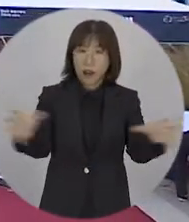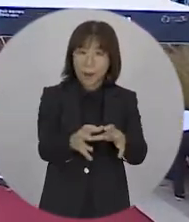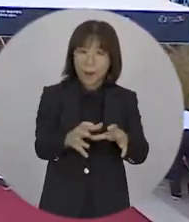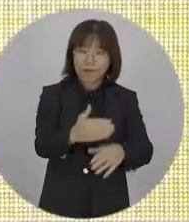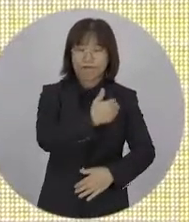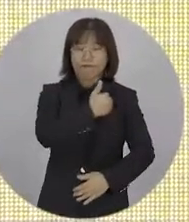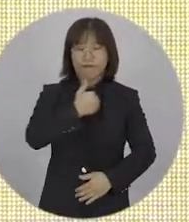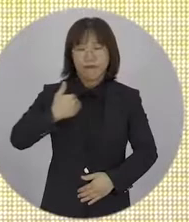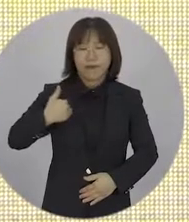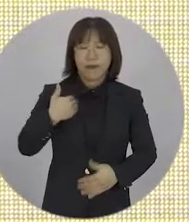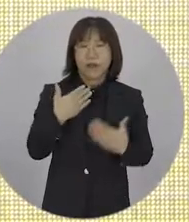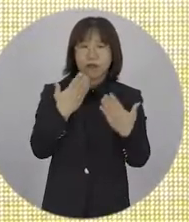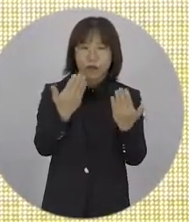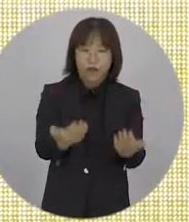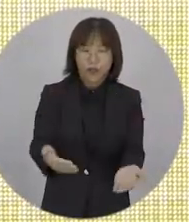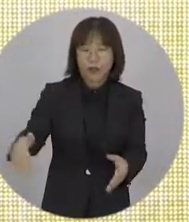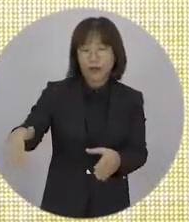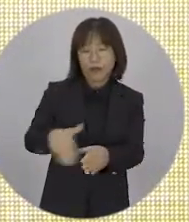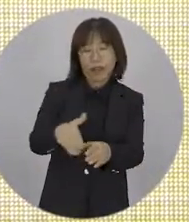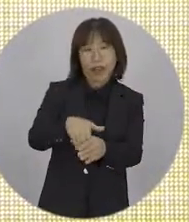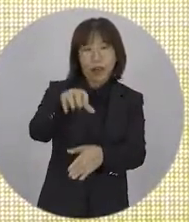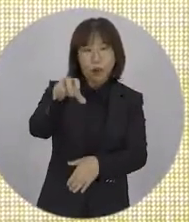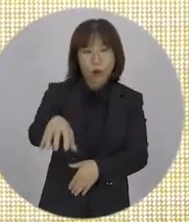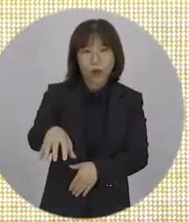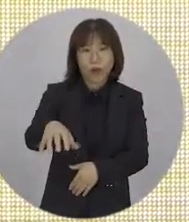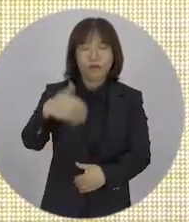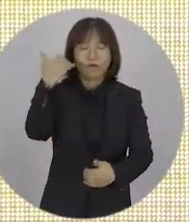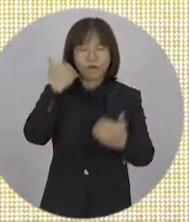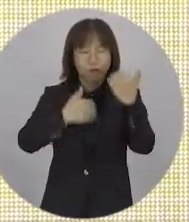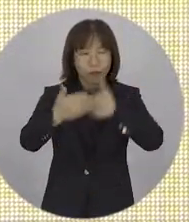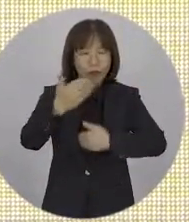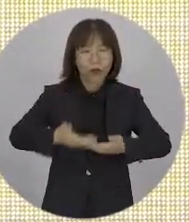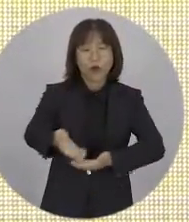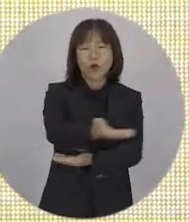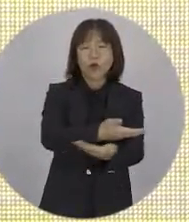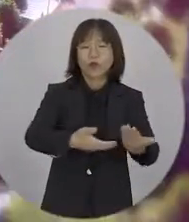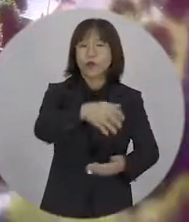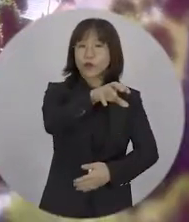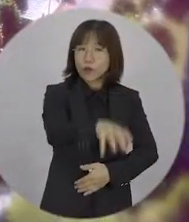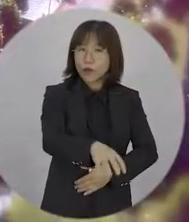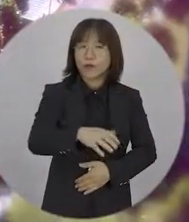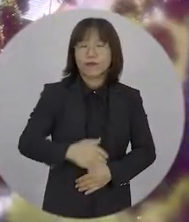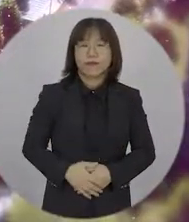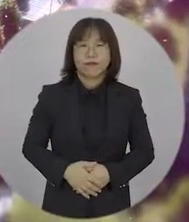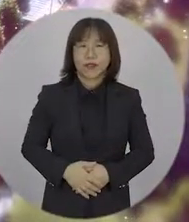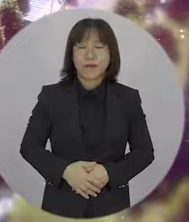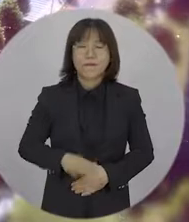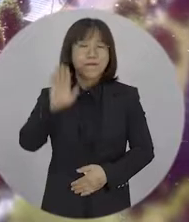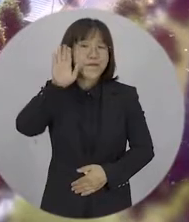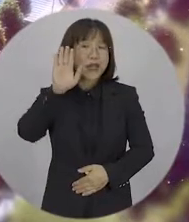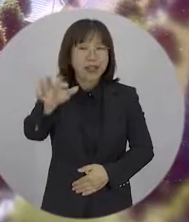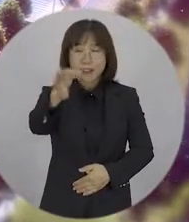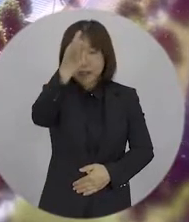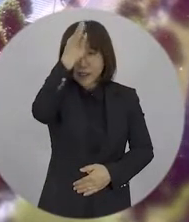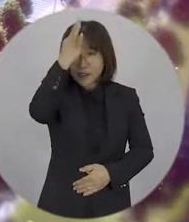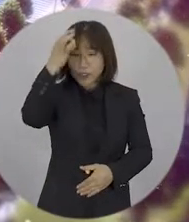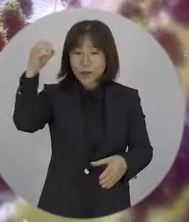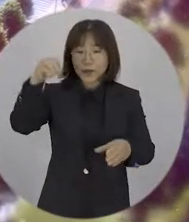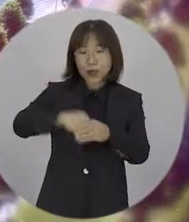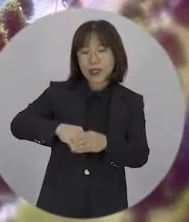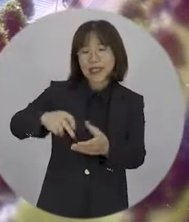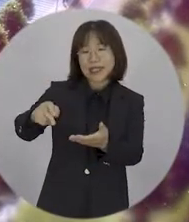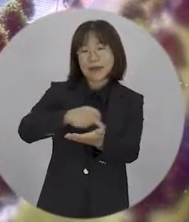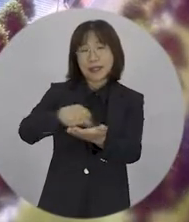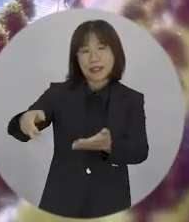통합 정사 여유와 휴식을 더한 문화 청사 누구에게나 열린 공유 청사 미래 기술을 접목해